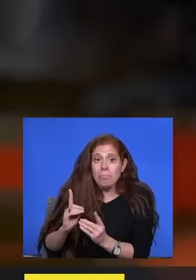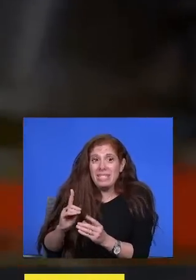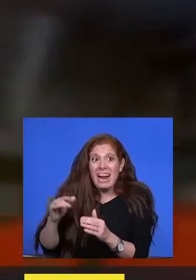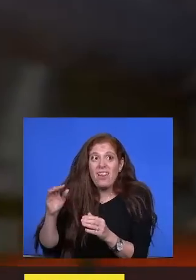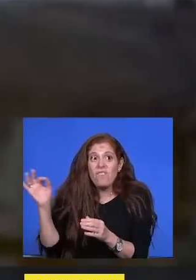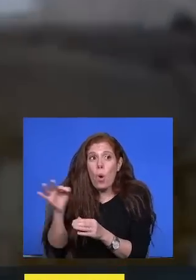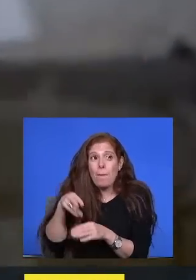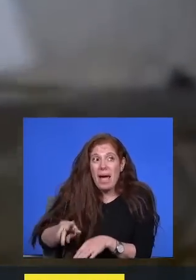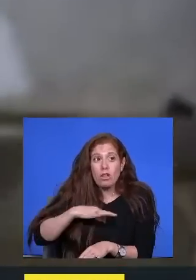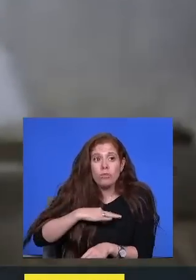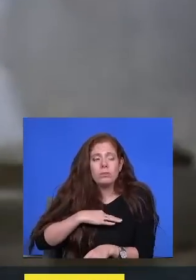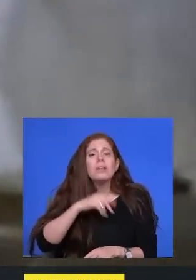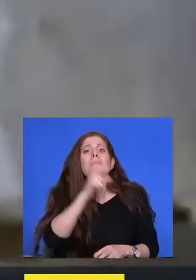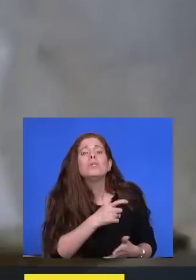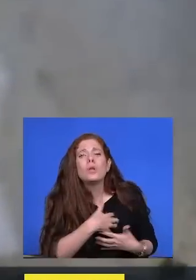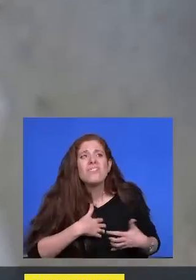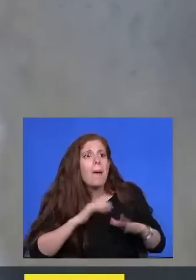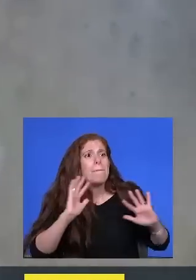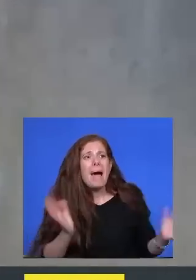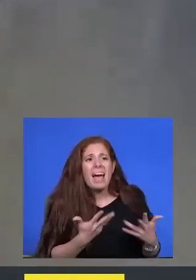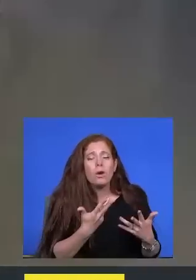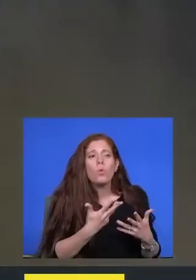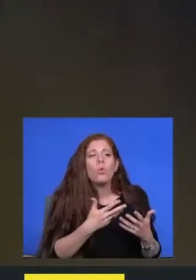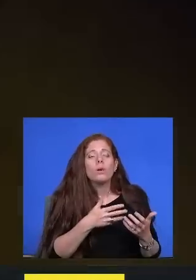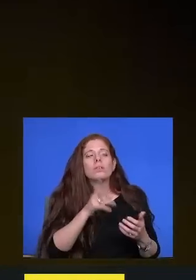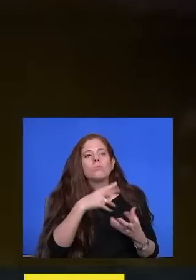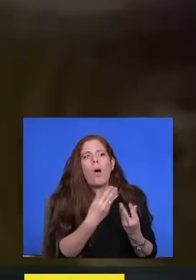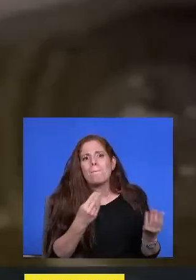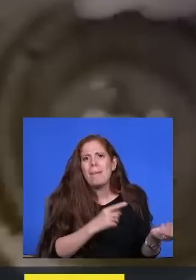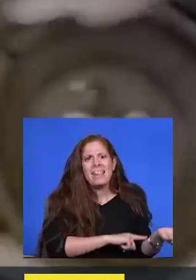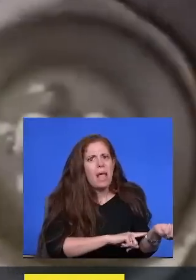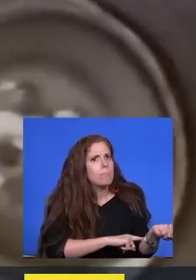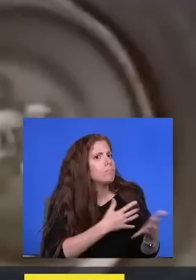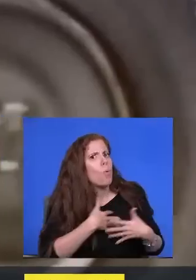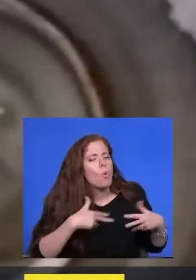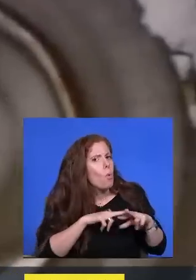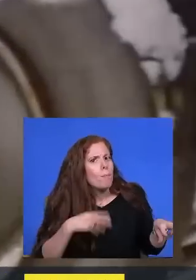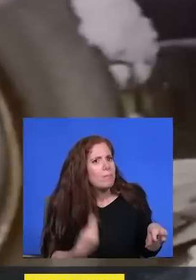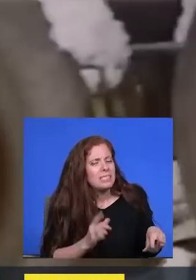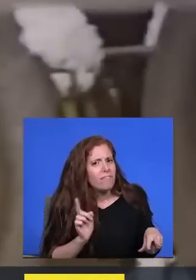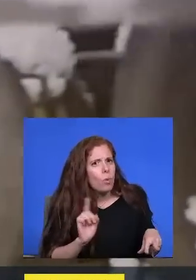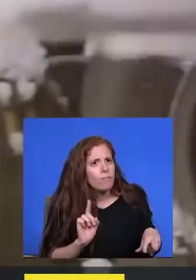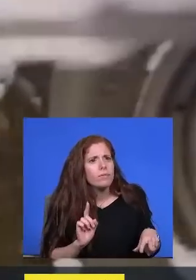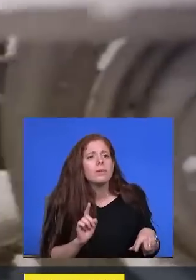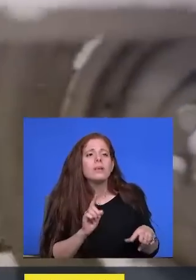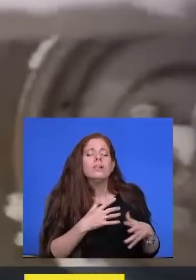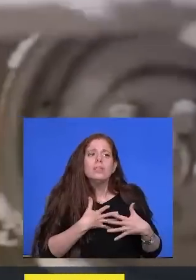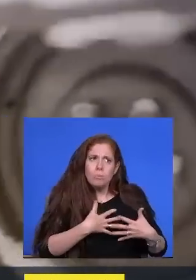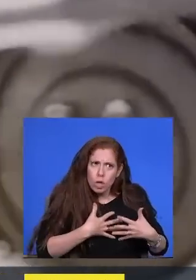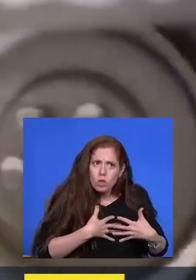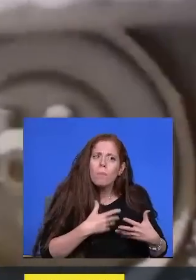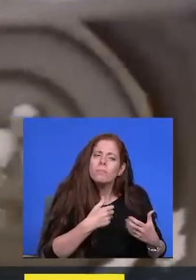over by a snowcat. Hurry. He's been crushed. There's a lot of blood over here. He is in rough shape. Oh. Keep breathing, man. Keep fighting.